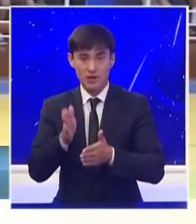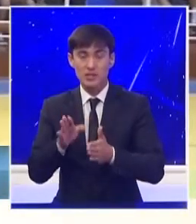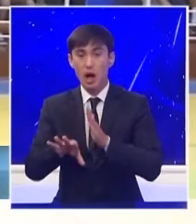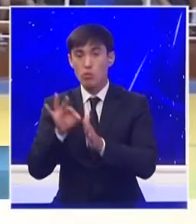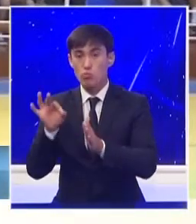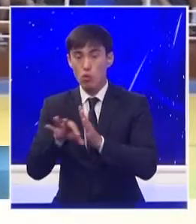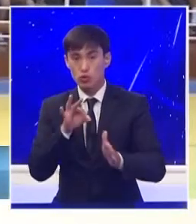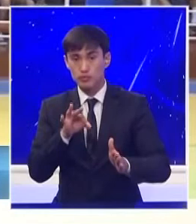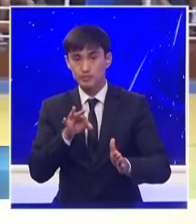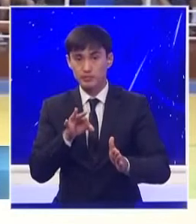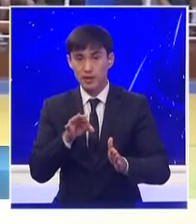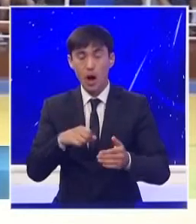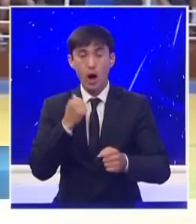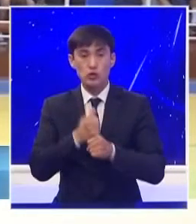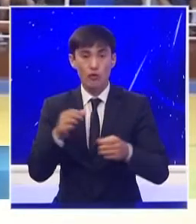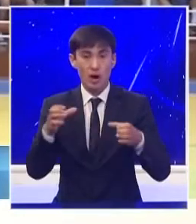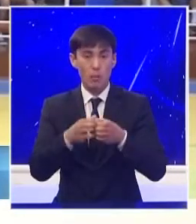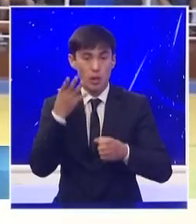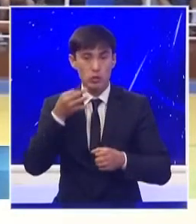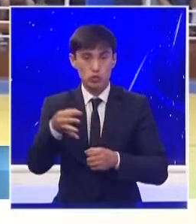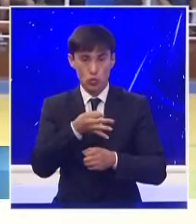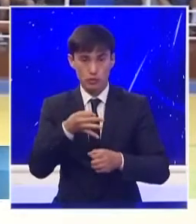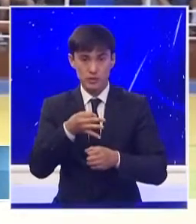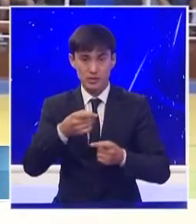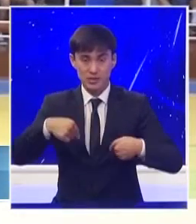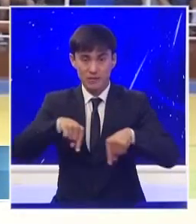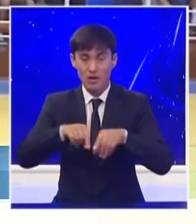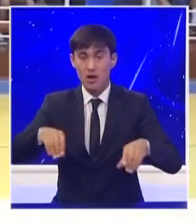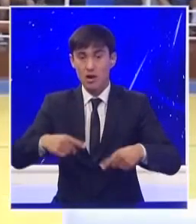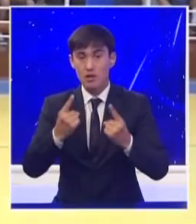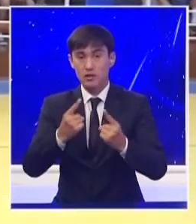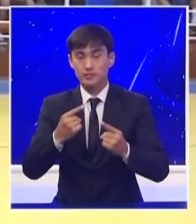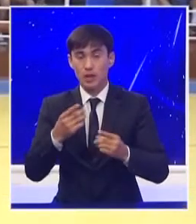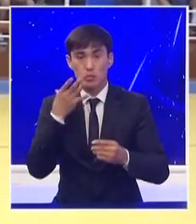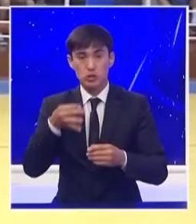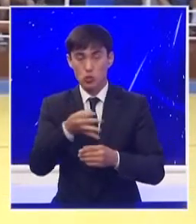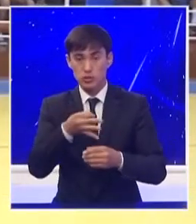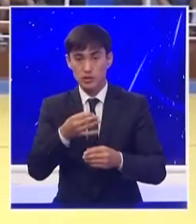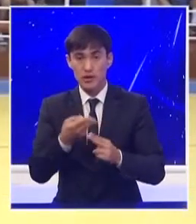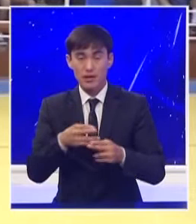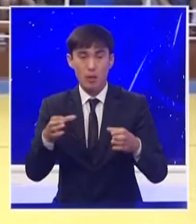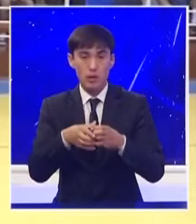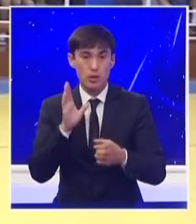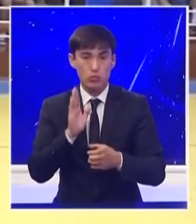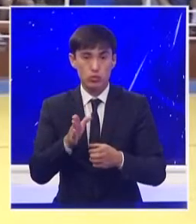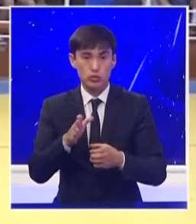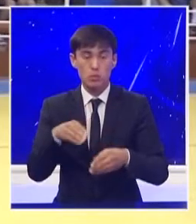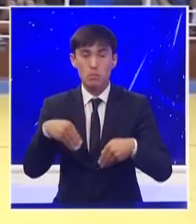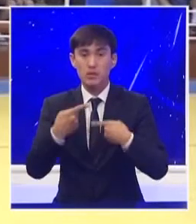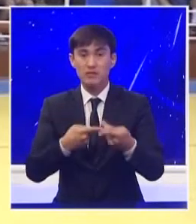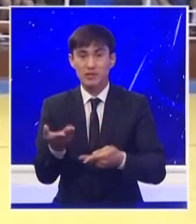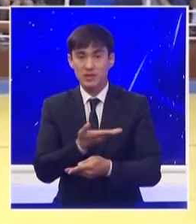и основа команды Алматинской области, составление основы команды Алматинской области. Данная команда будет потом